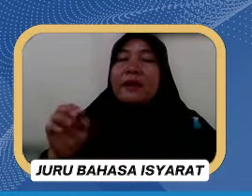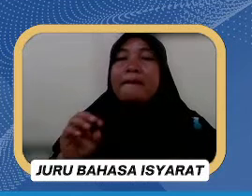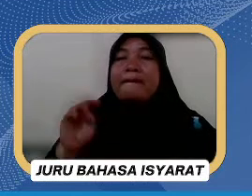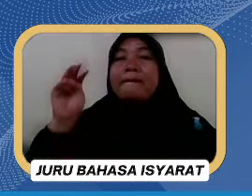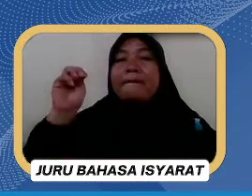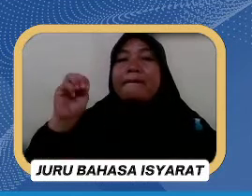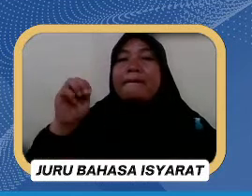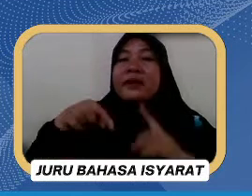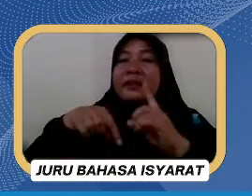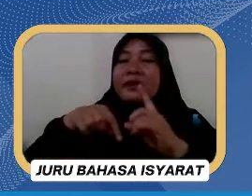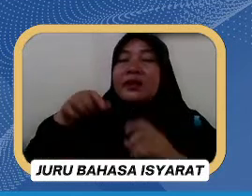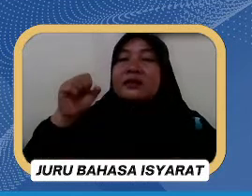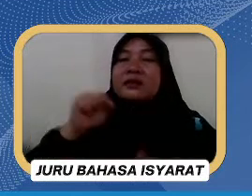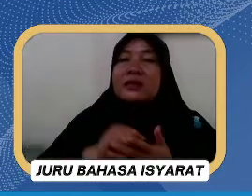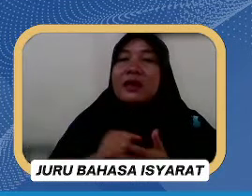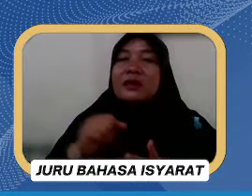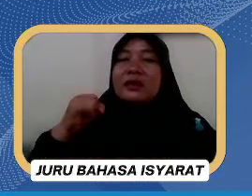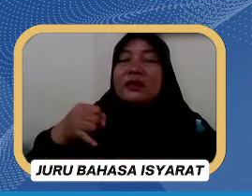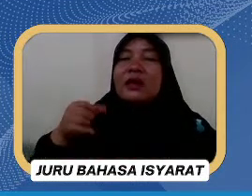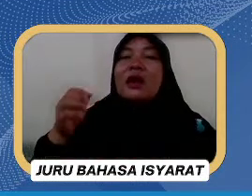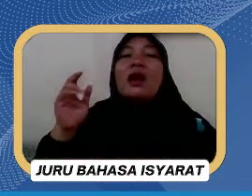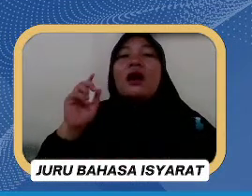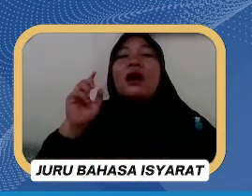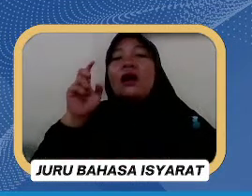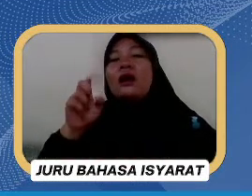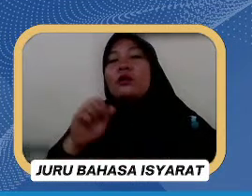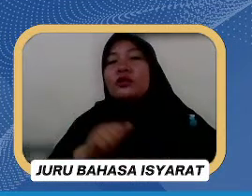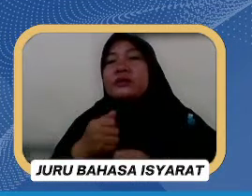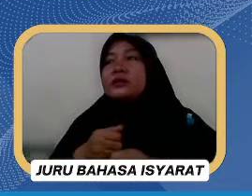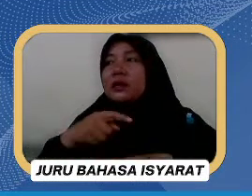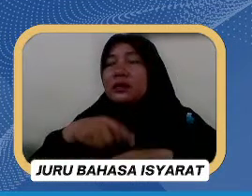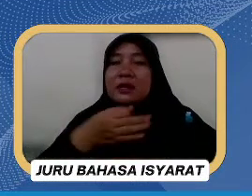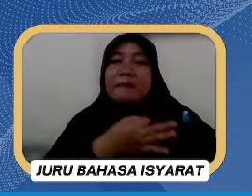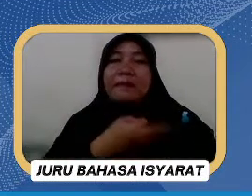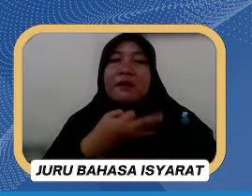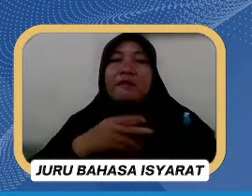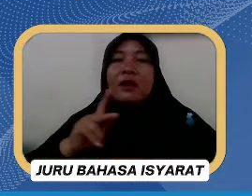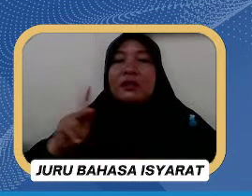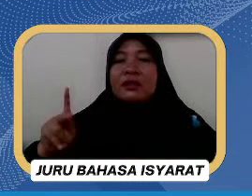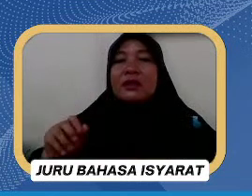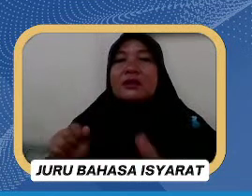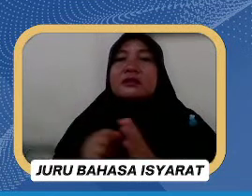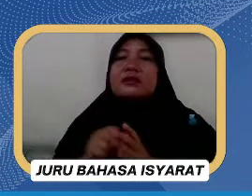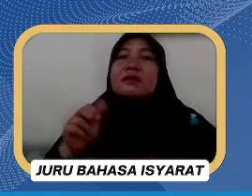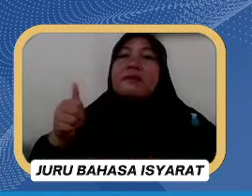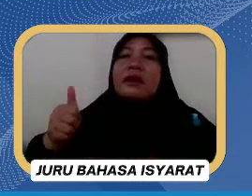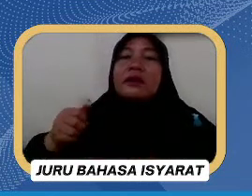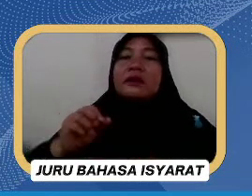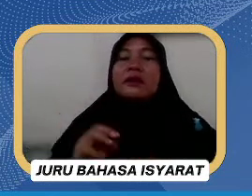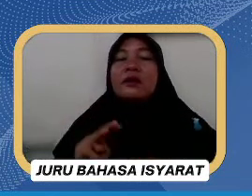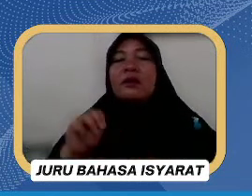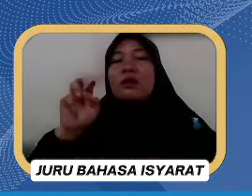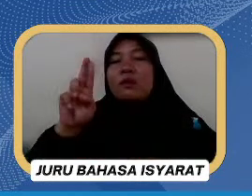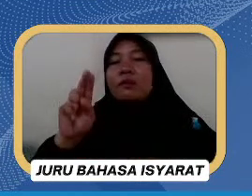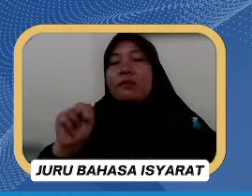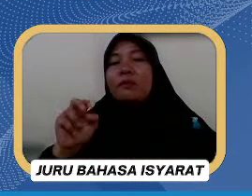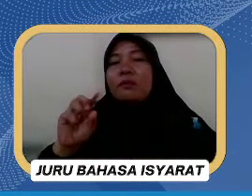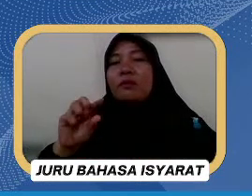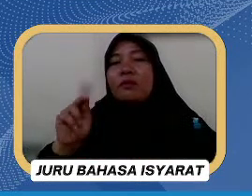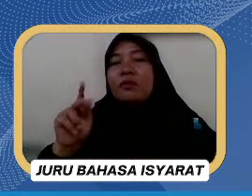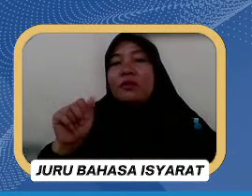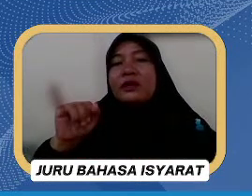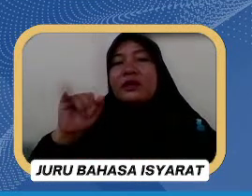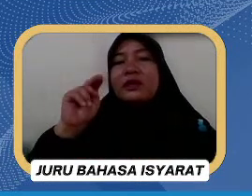itu harus bisa dimanfaatkan sebaik mungkin, terutama untuk meningkatkan kapasitas diri dan mendukung apa yang menjadi cita-cita teman-teman